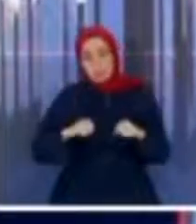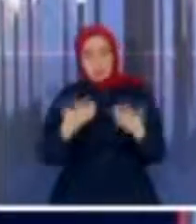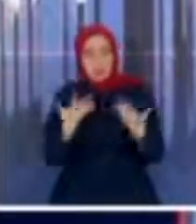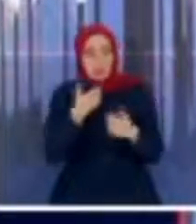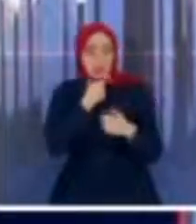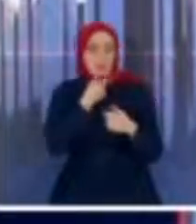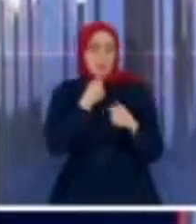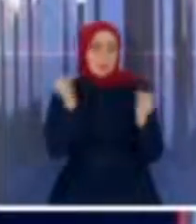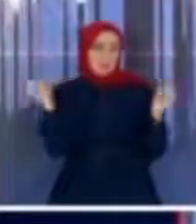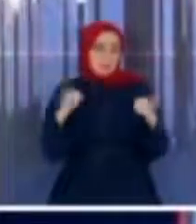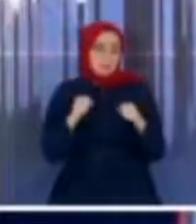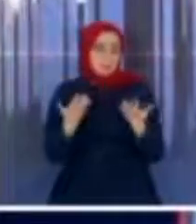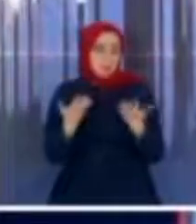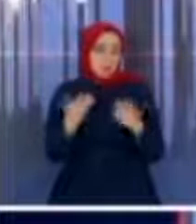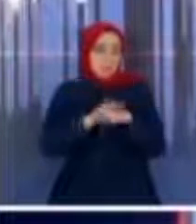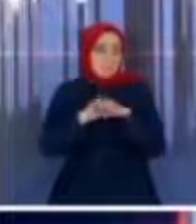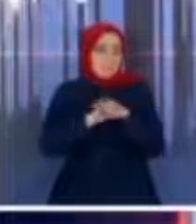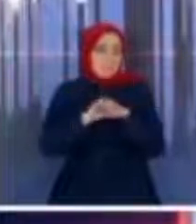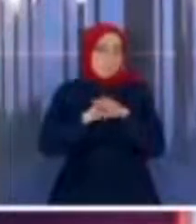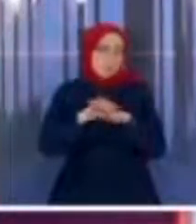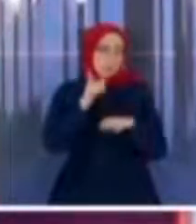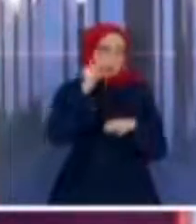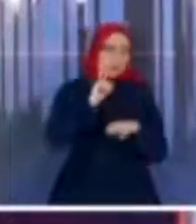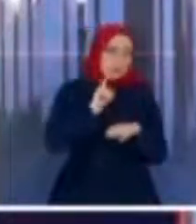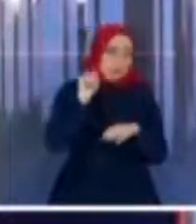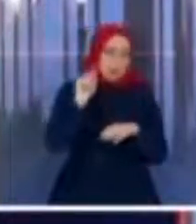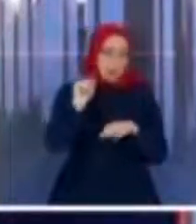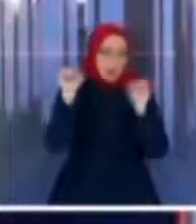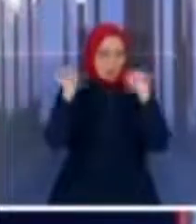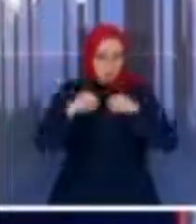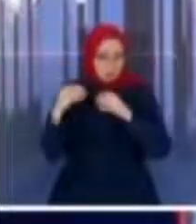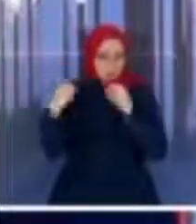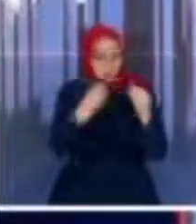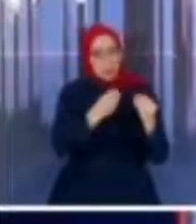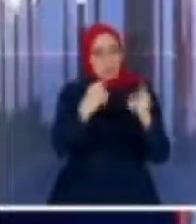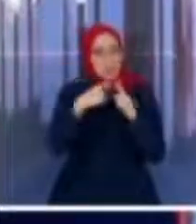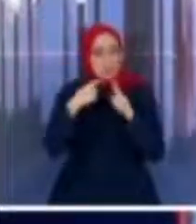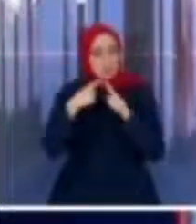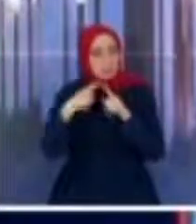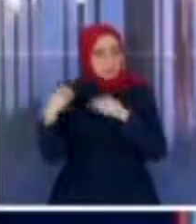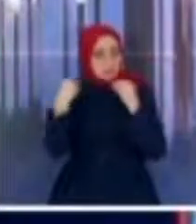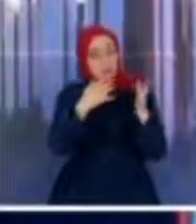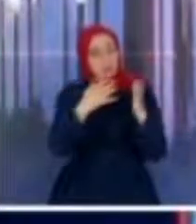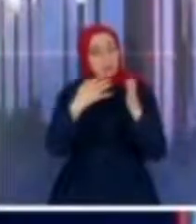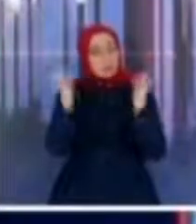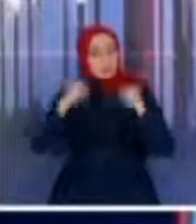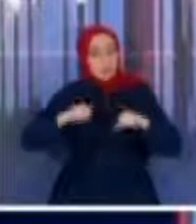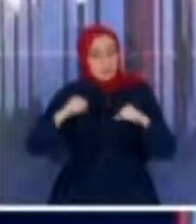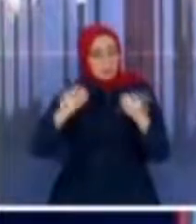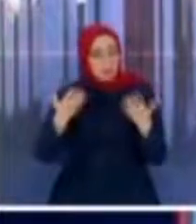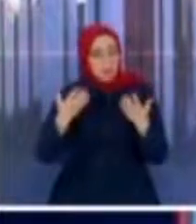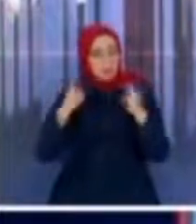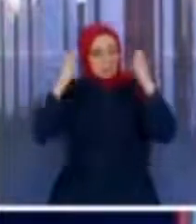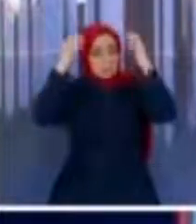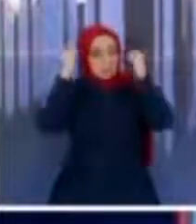ويعني بالحق يعني هي مساله مش راجل ولا مراه حاضر، ولكن المساله هي مساله ربما نجاعة في التدخل. ويعطيكم